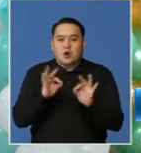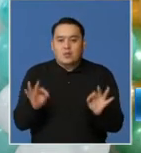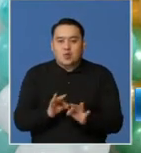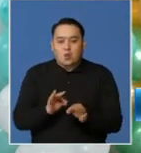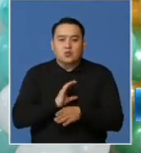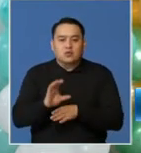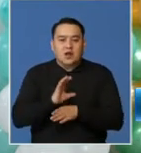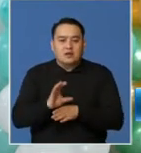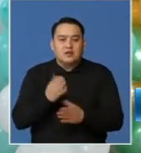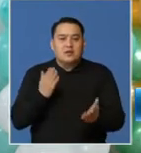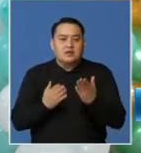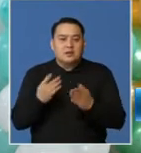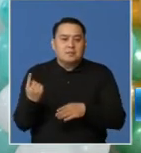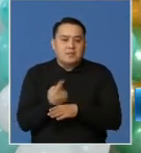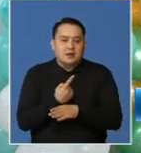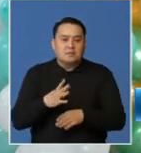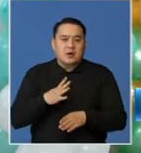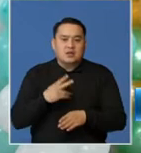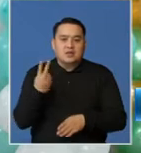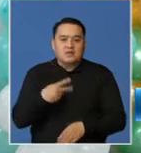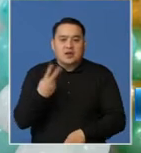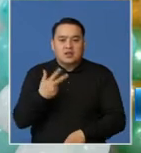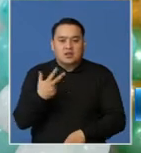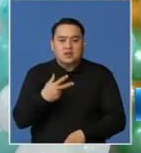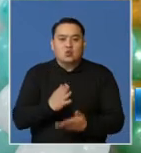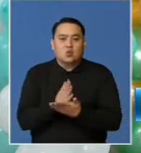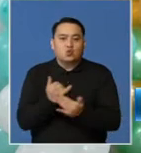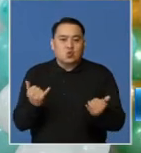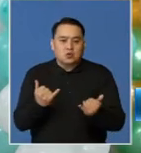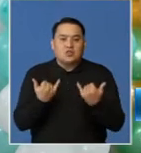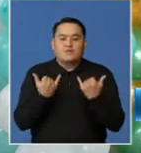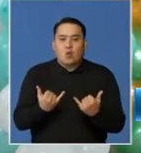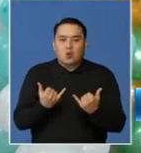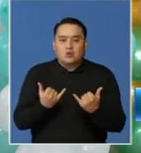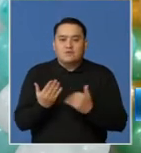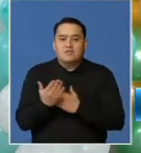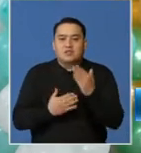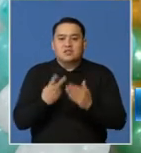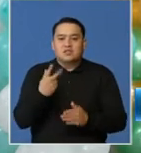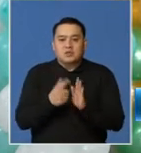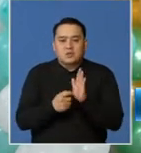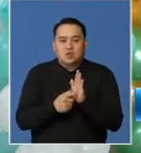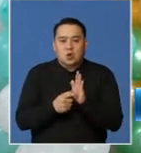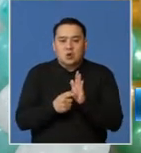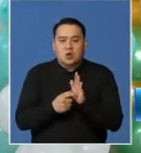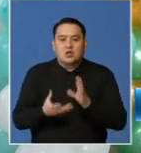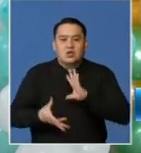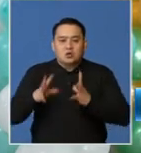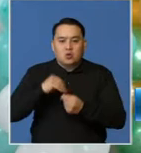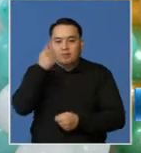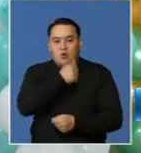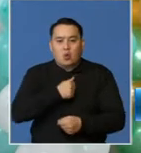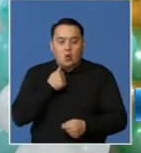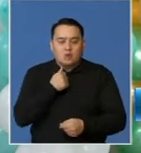количество сотрудников. Если на первых порах оказывалось 20-30 видов услуг, то в настоящее время свыше 700. Если говорить об итогах года, то